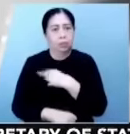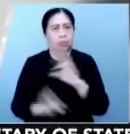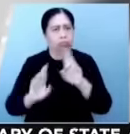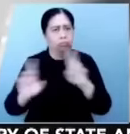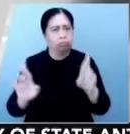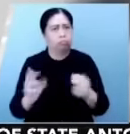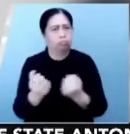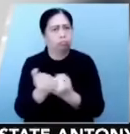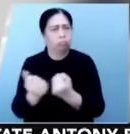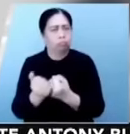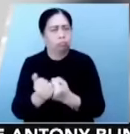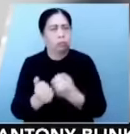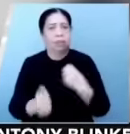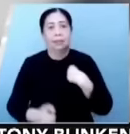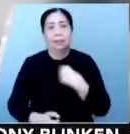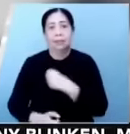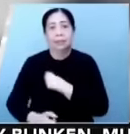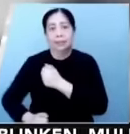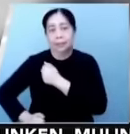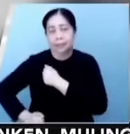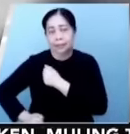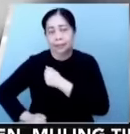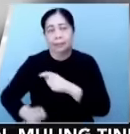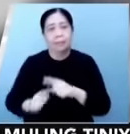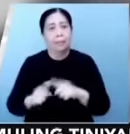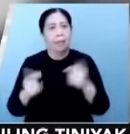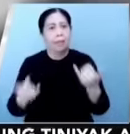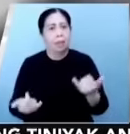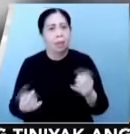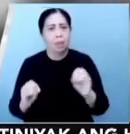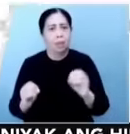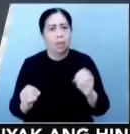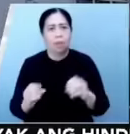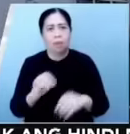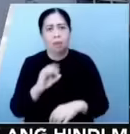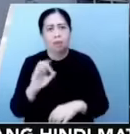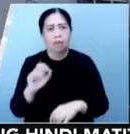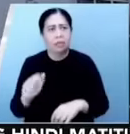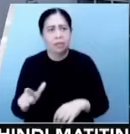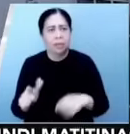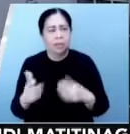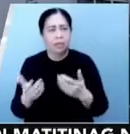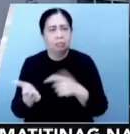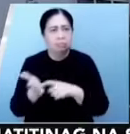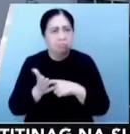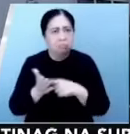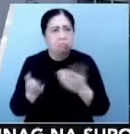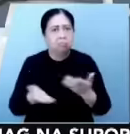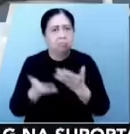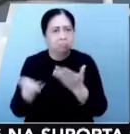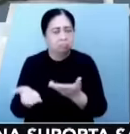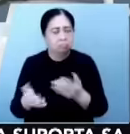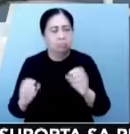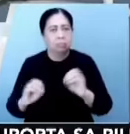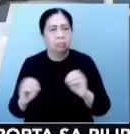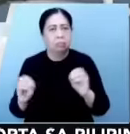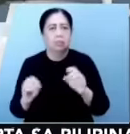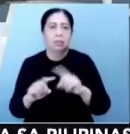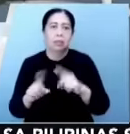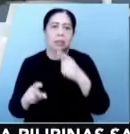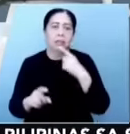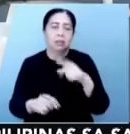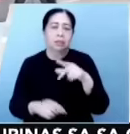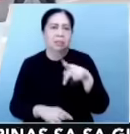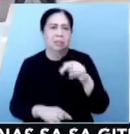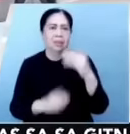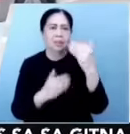Senate Sergeant at Arms, pero sa ngayon, wala pa raw opisyal na request para rito. Pero paglilinaw ng PNP, limitado lamang ito